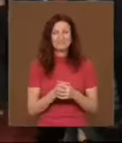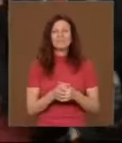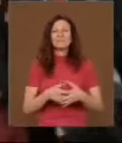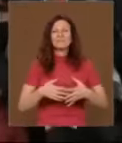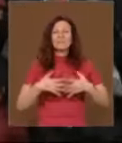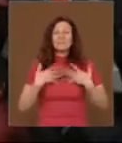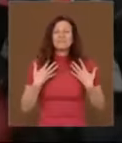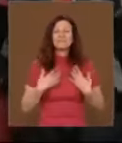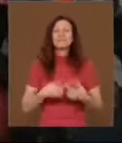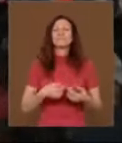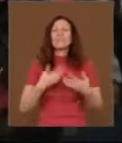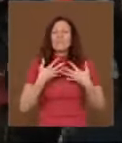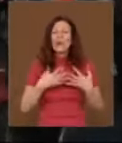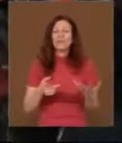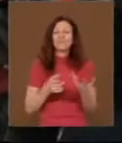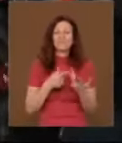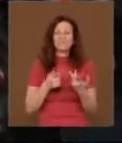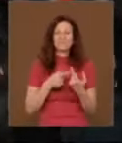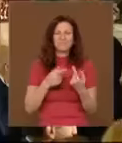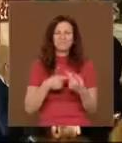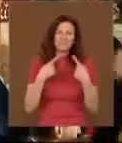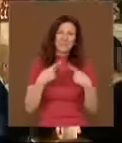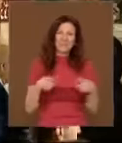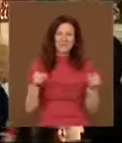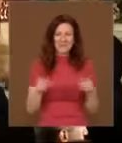Се изпълнява многократно